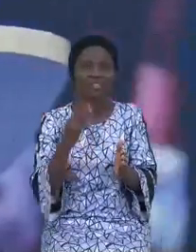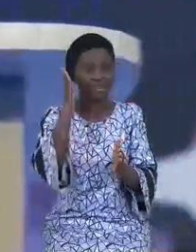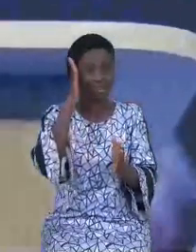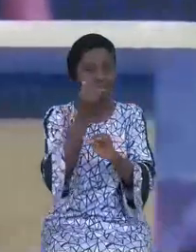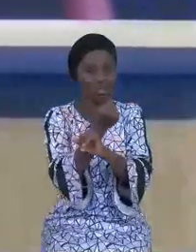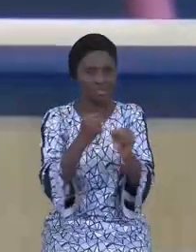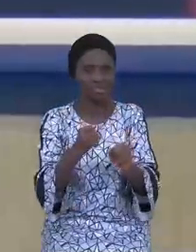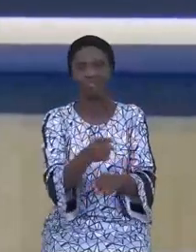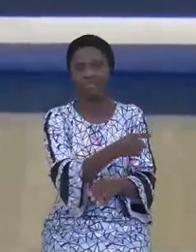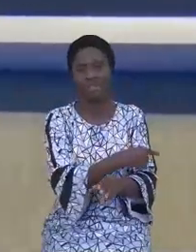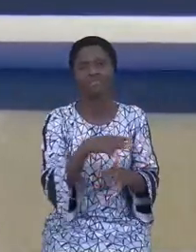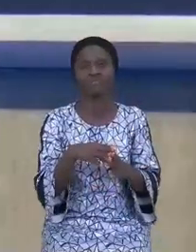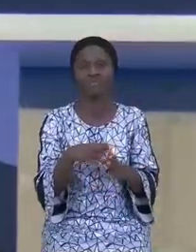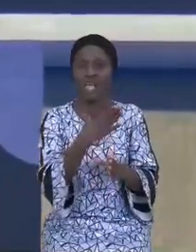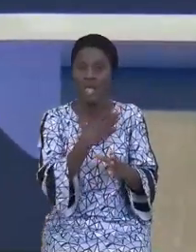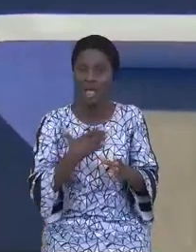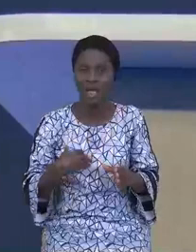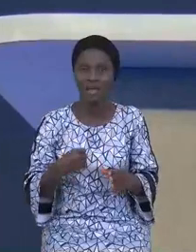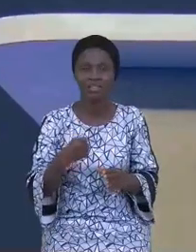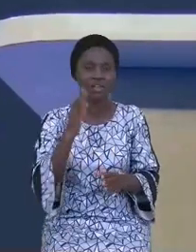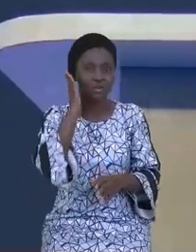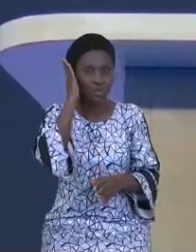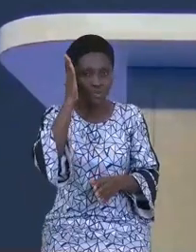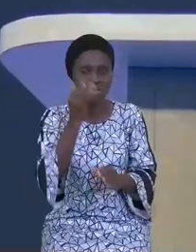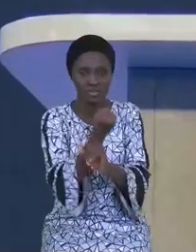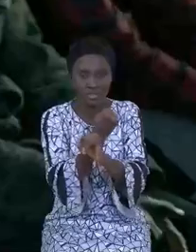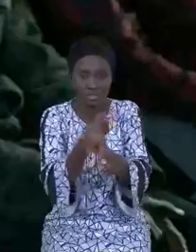Et il les sauve.